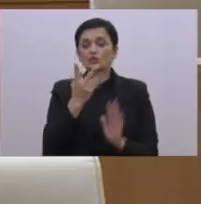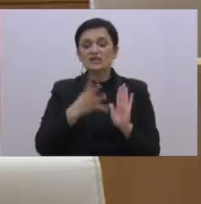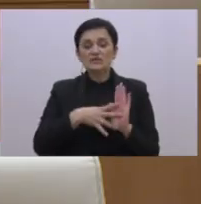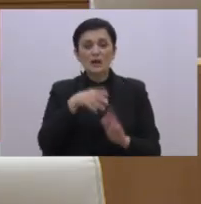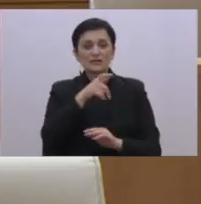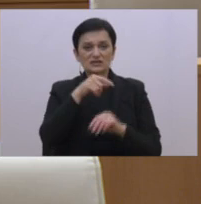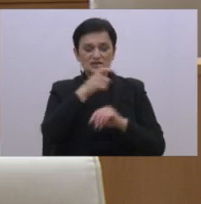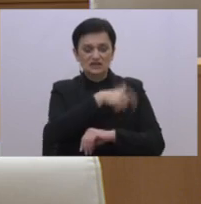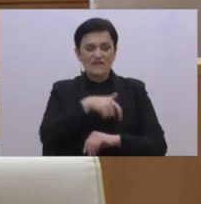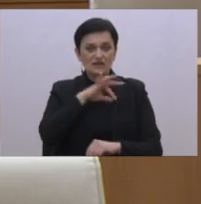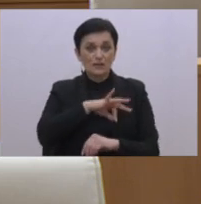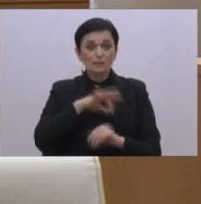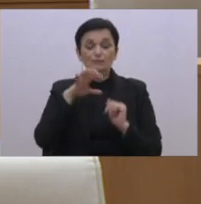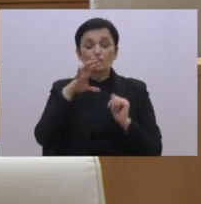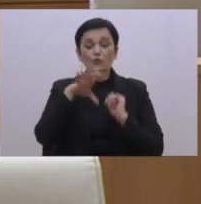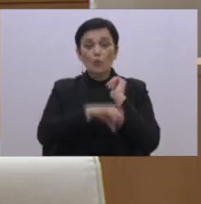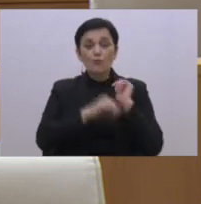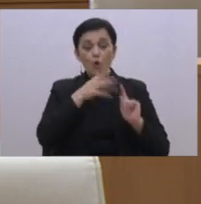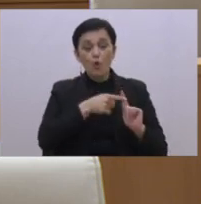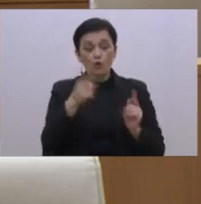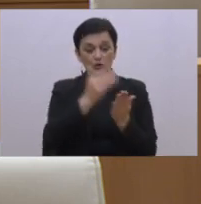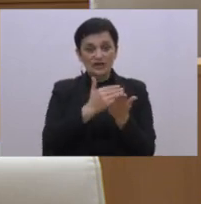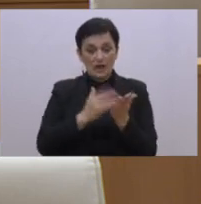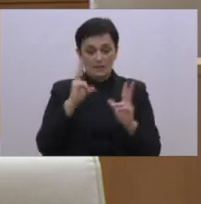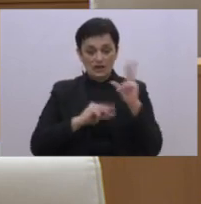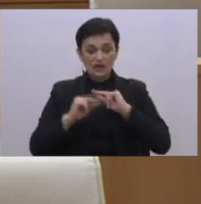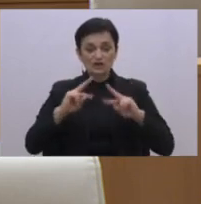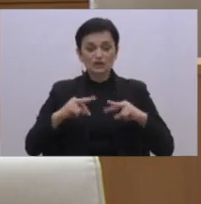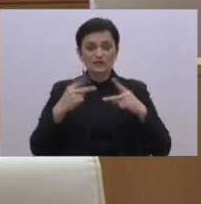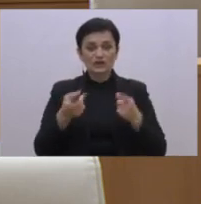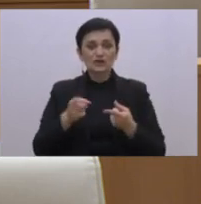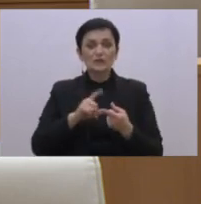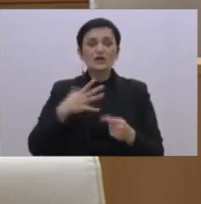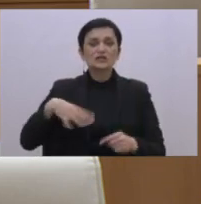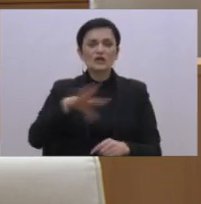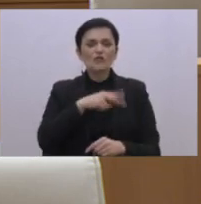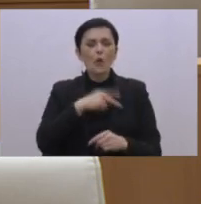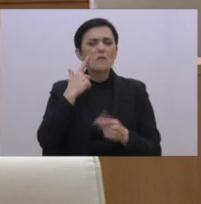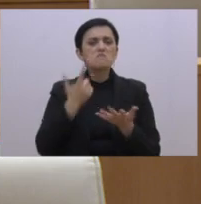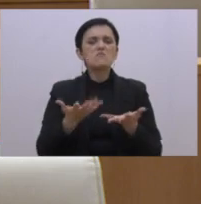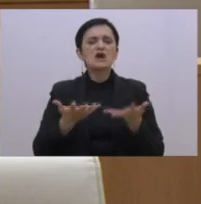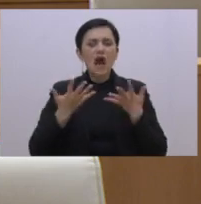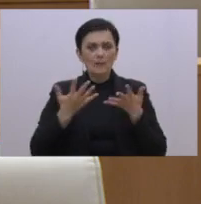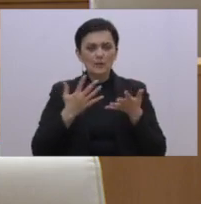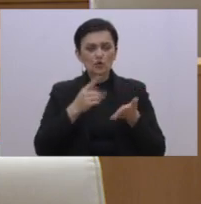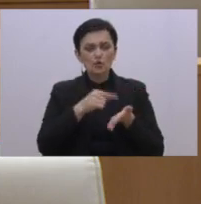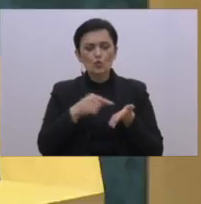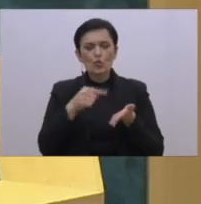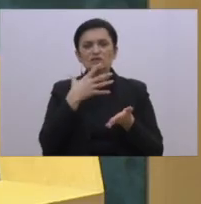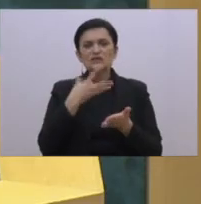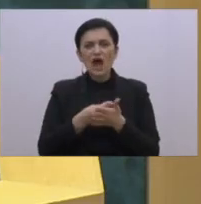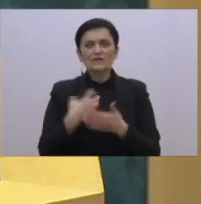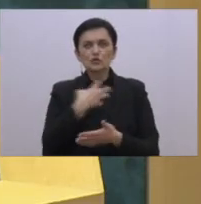წევრმა. ბოლო წლებში რეგლამენტით გათვალისწინებული ცვლილებების შედეგად საქართველოს პარლამენტმა უფრო მკაფიოდ მონიშნა თავისი